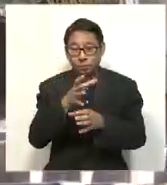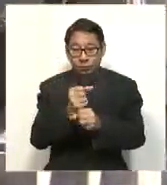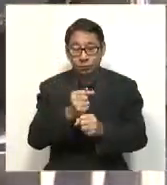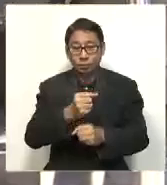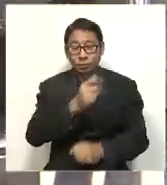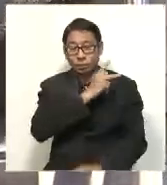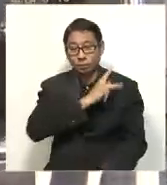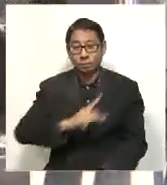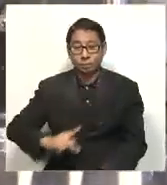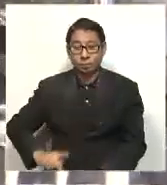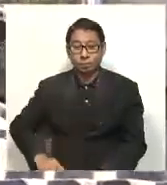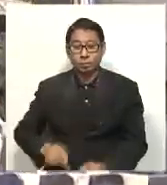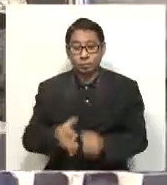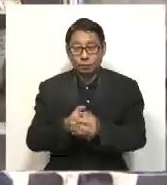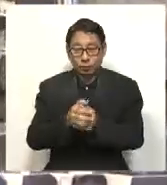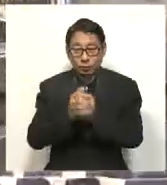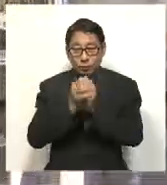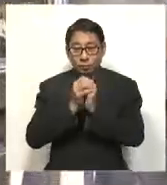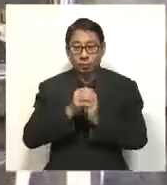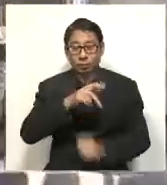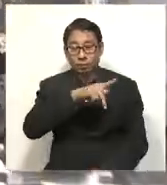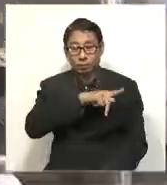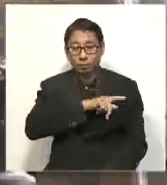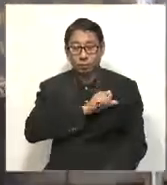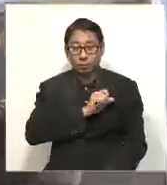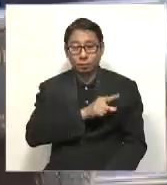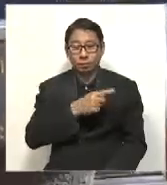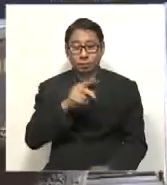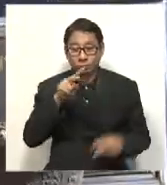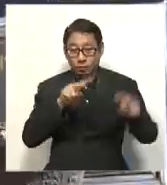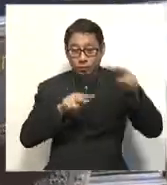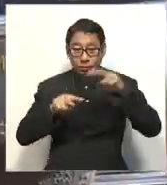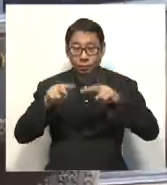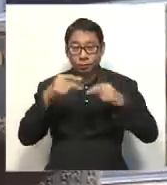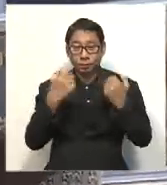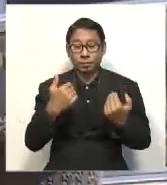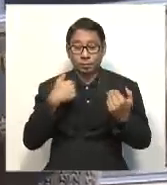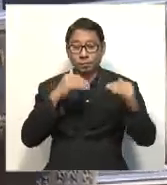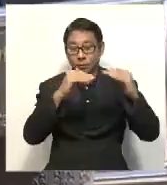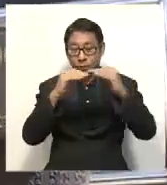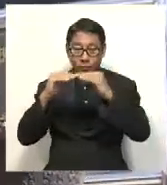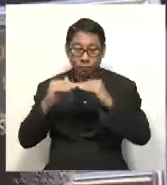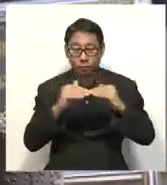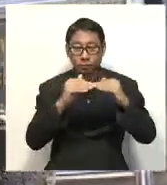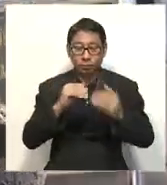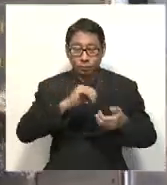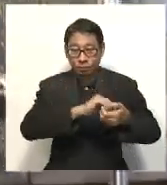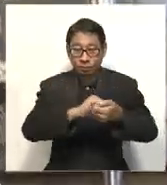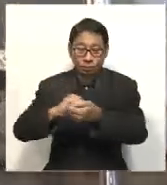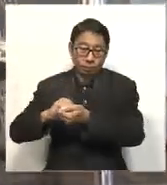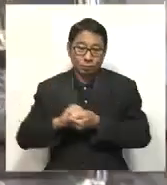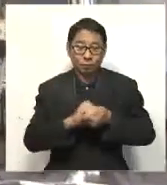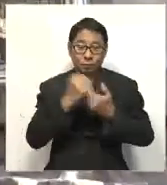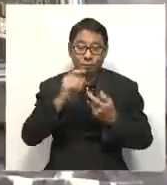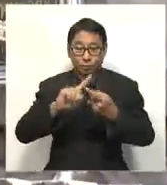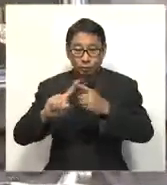าเลื่อมใสในพระพุทธศาสนาไม่ชอบสงครามปกครองบ้านเมืองด้วยความเที่ยงธรรมผูกมิตรไมตรีนะคะต่อประเทศสลาด